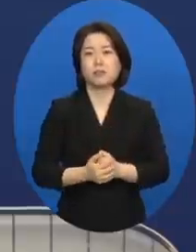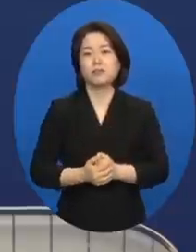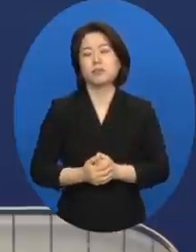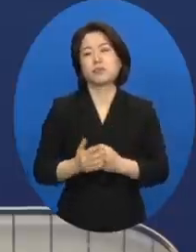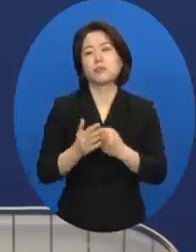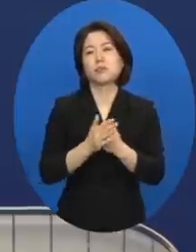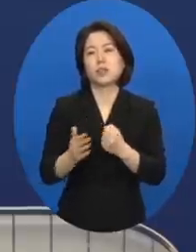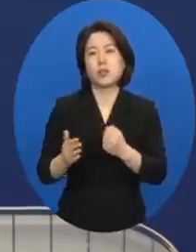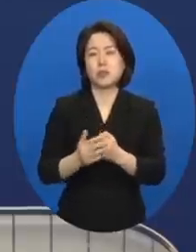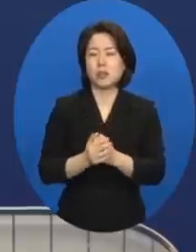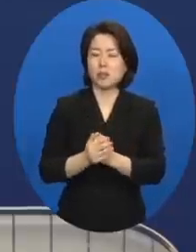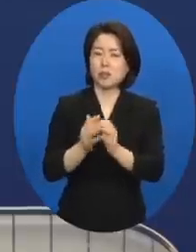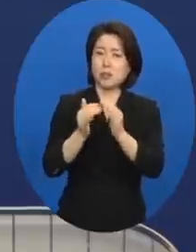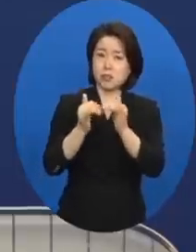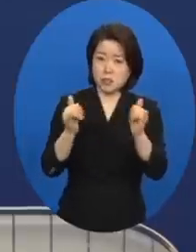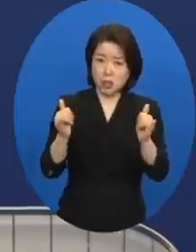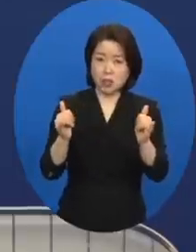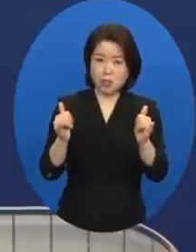그러니까 사람이